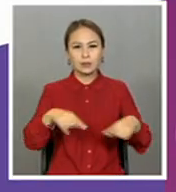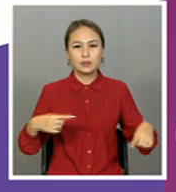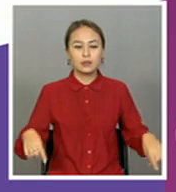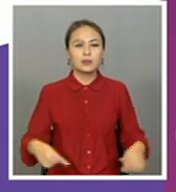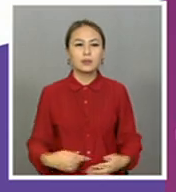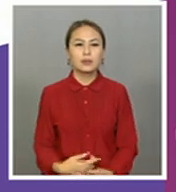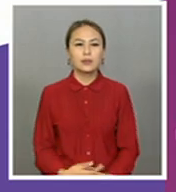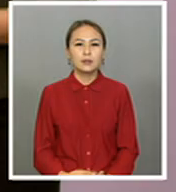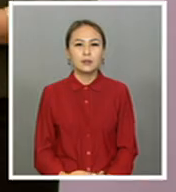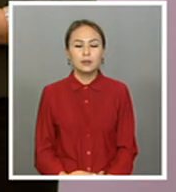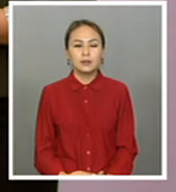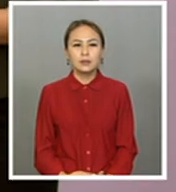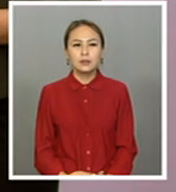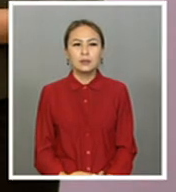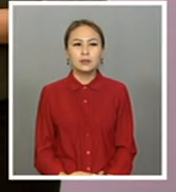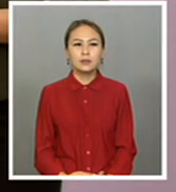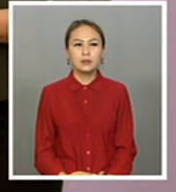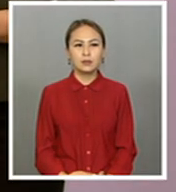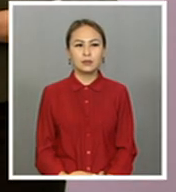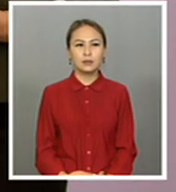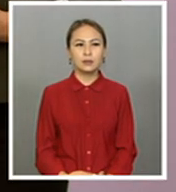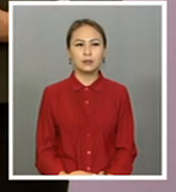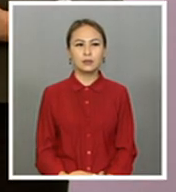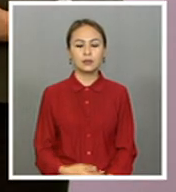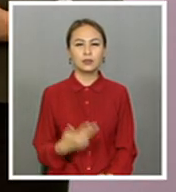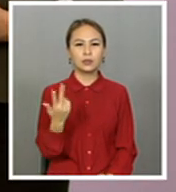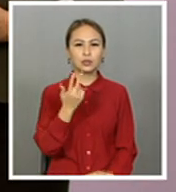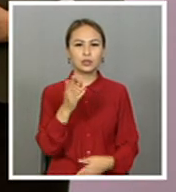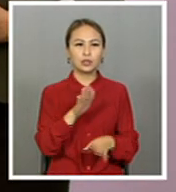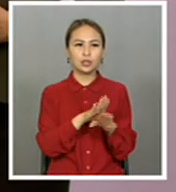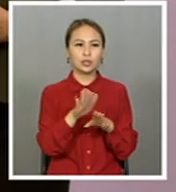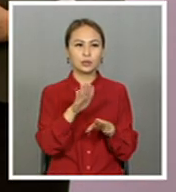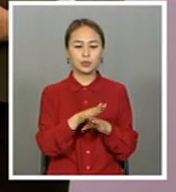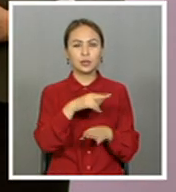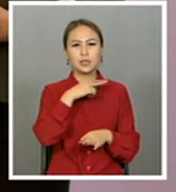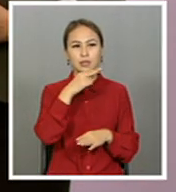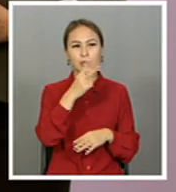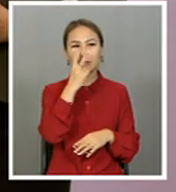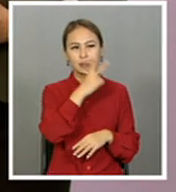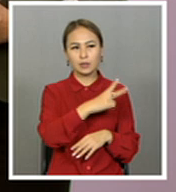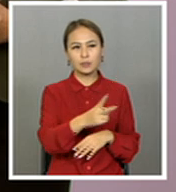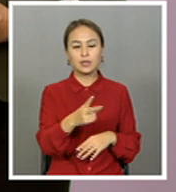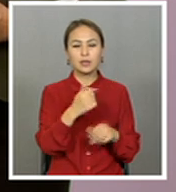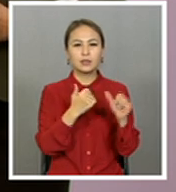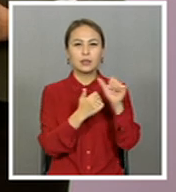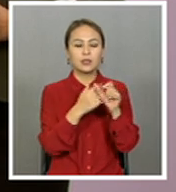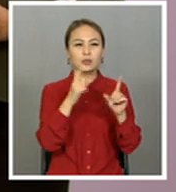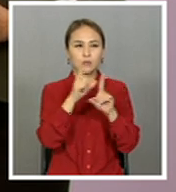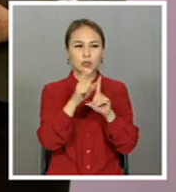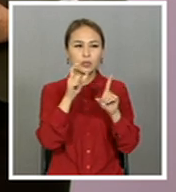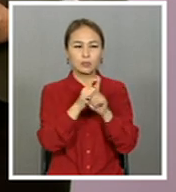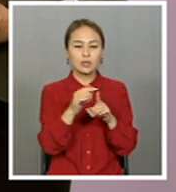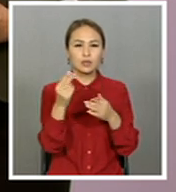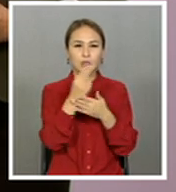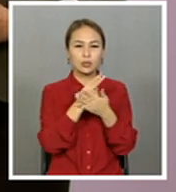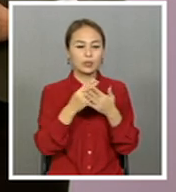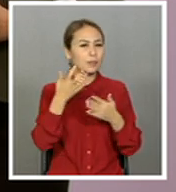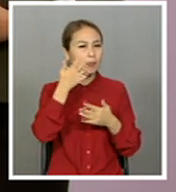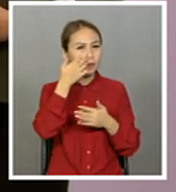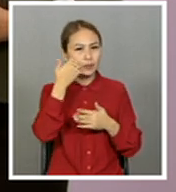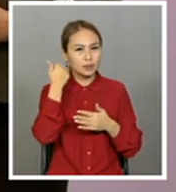екен. Олай болса, балалар, үшінші жаттығуға назар аударамыз. Тірек сөздермен суретті